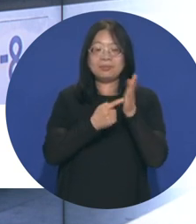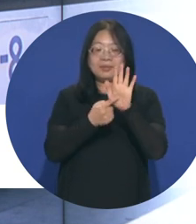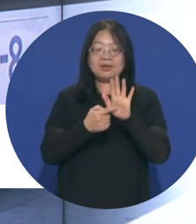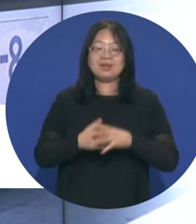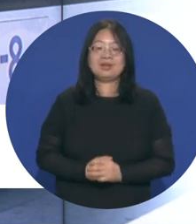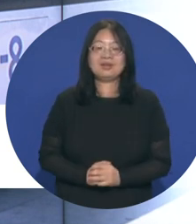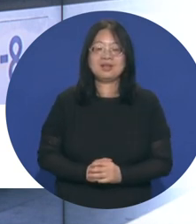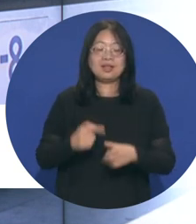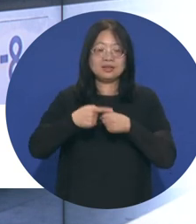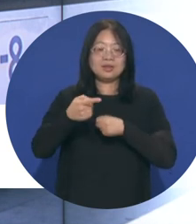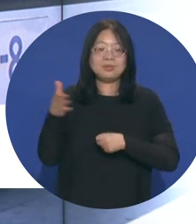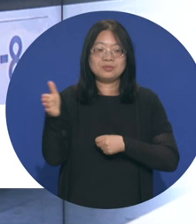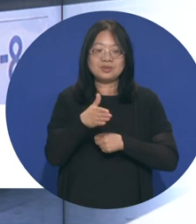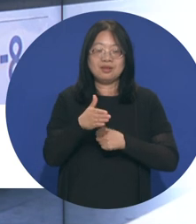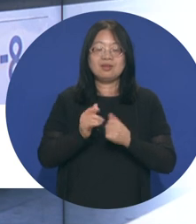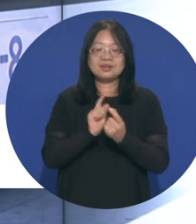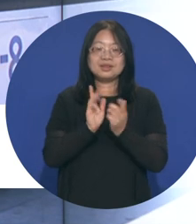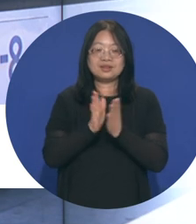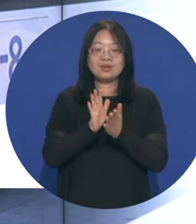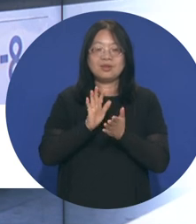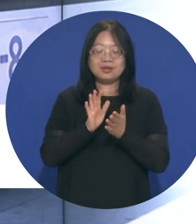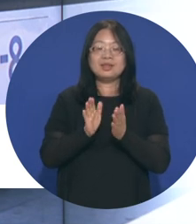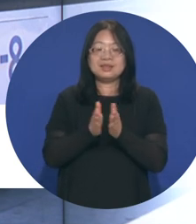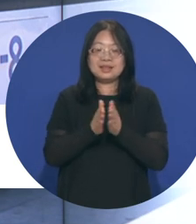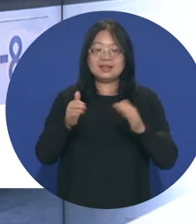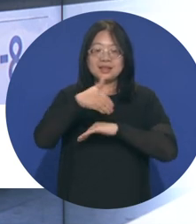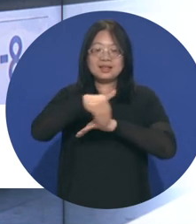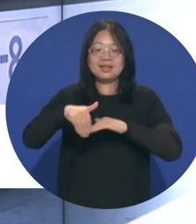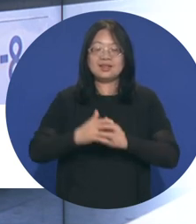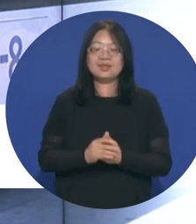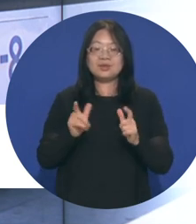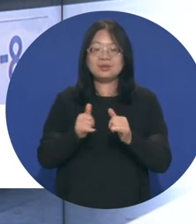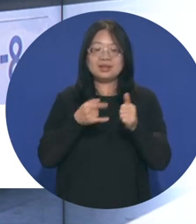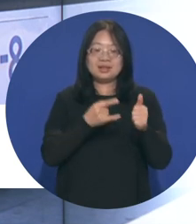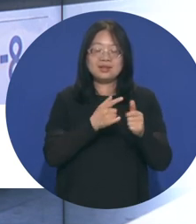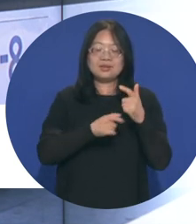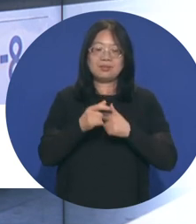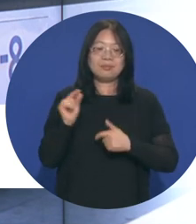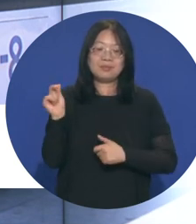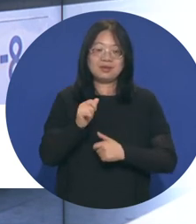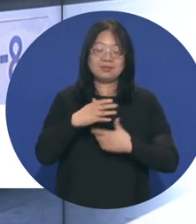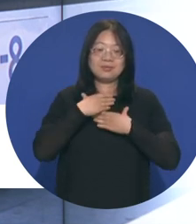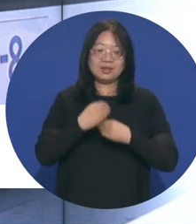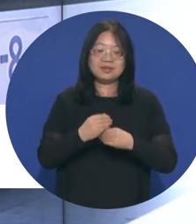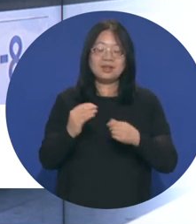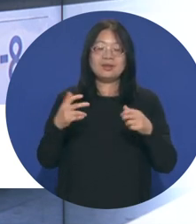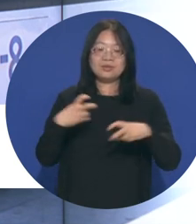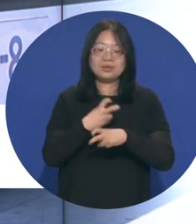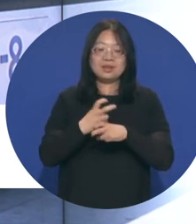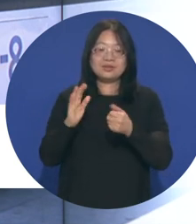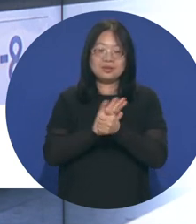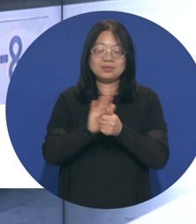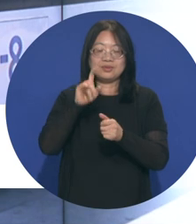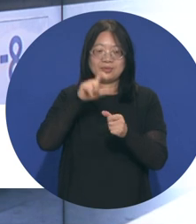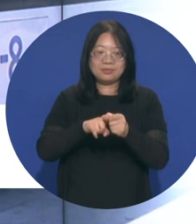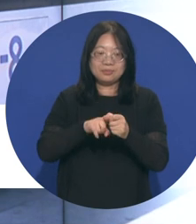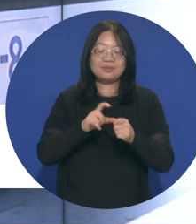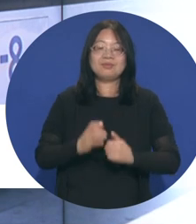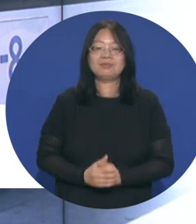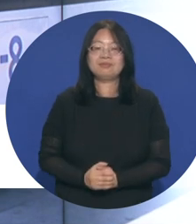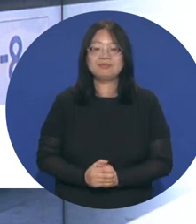이르면 내년부터 현장에 도입될 예정인데요 도민들에게 더 빠르고 편안한 교통 서비스 제공을 목표로 하고